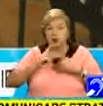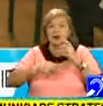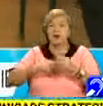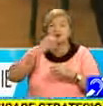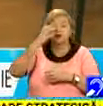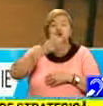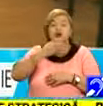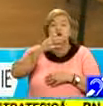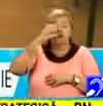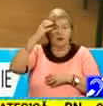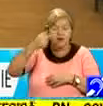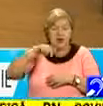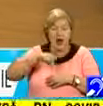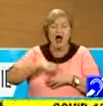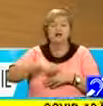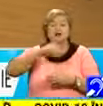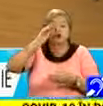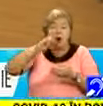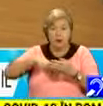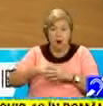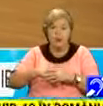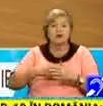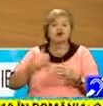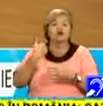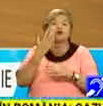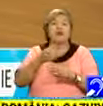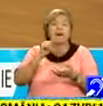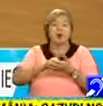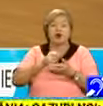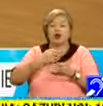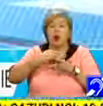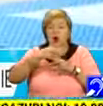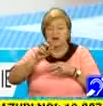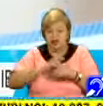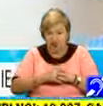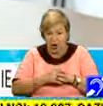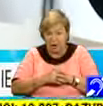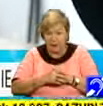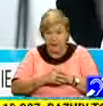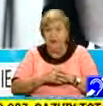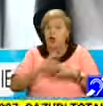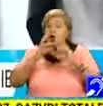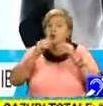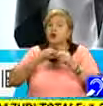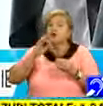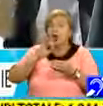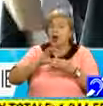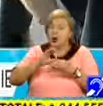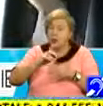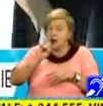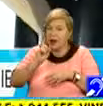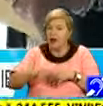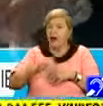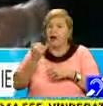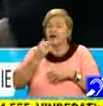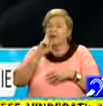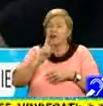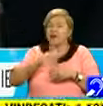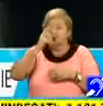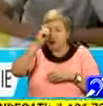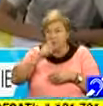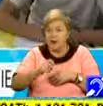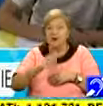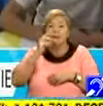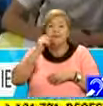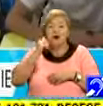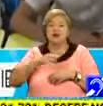guvern, publicat în cel mai scurt timp în Monitorul Oficial, așa cum spuneai și tu, o serie de reguli pe care le vor respecta copiii și